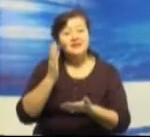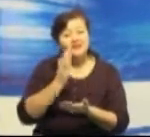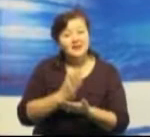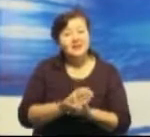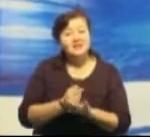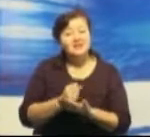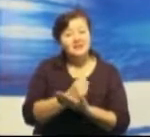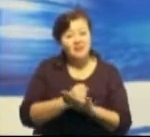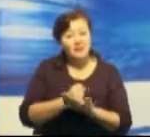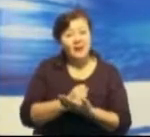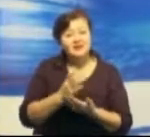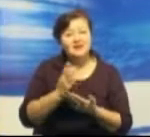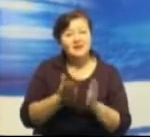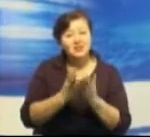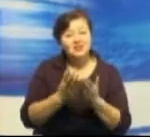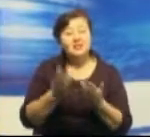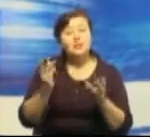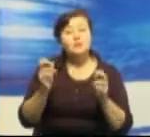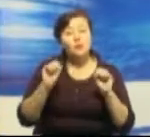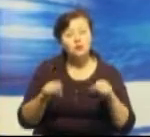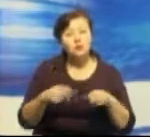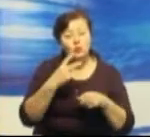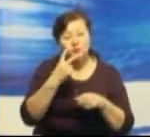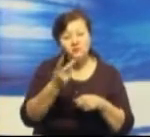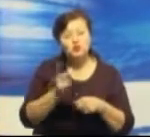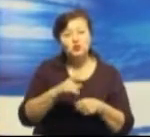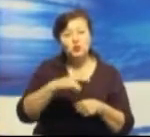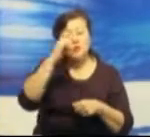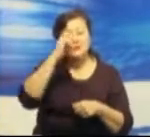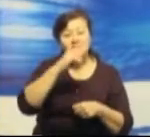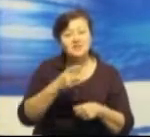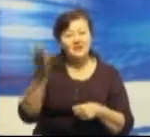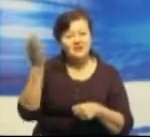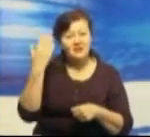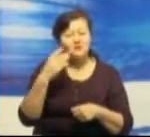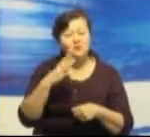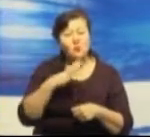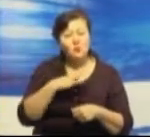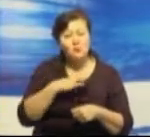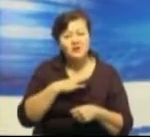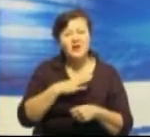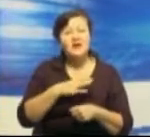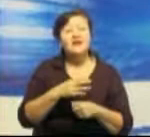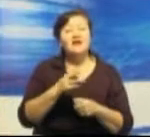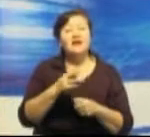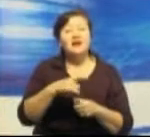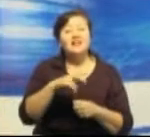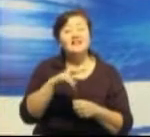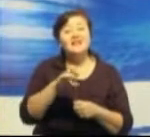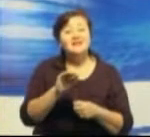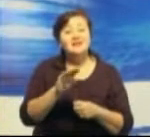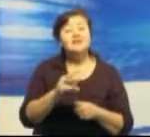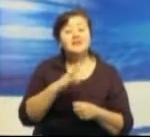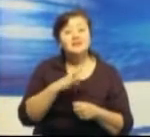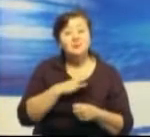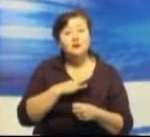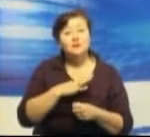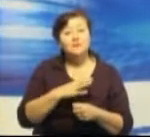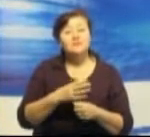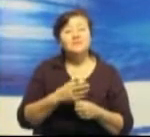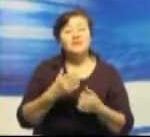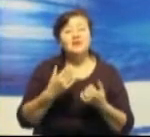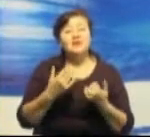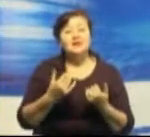Также, считают ученые, латинская графика станет важнейшим фактором сближения тюркских народов, где уже применяется аналогичный алфавит. В